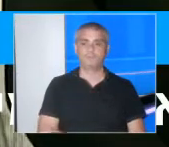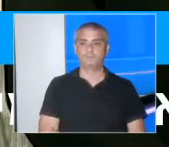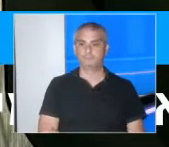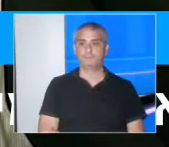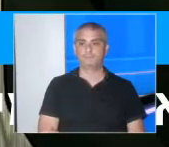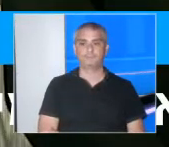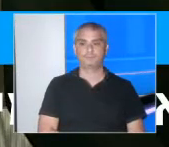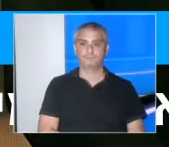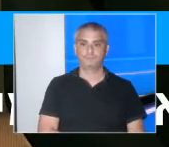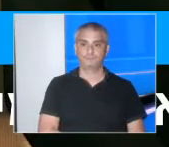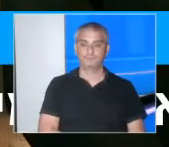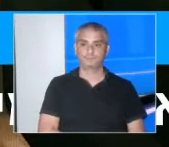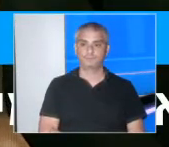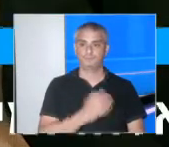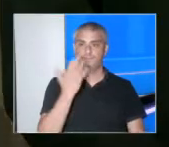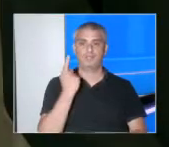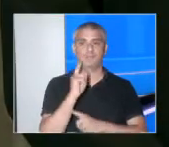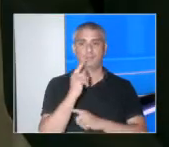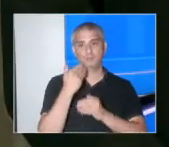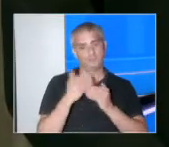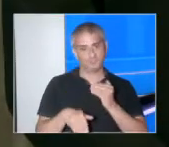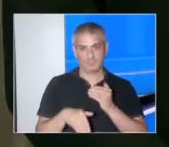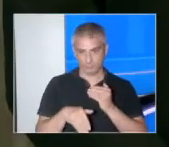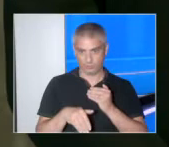כן, אנחנו לפני דקות סיימנו את